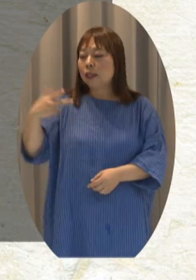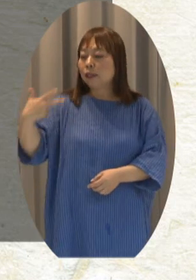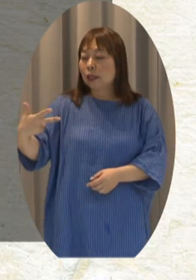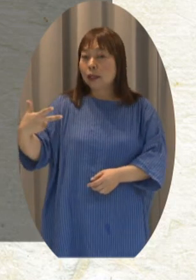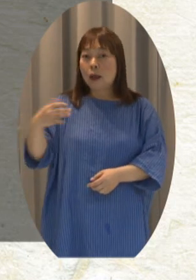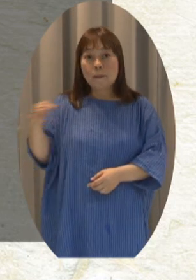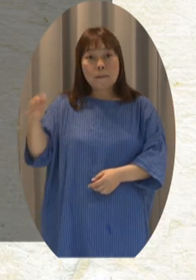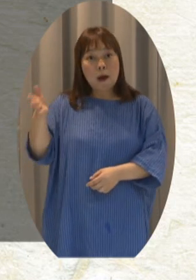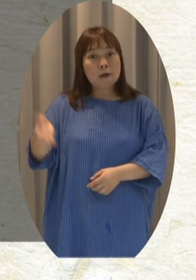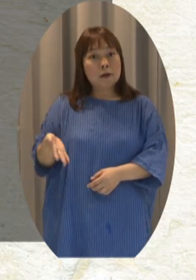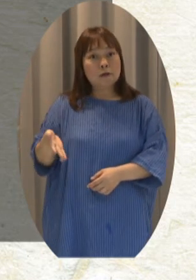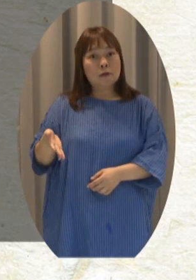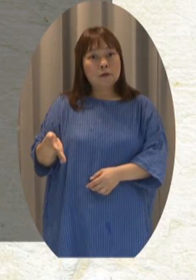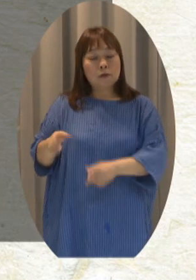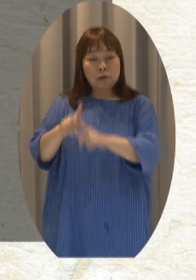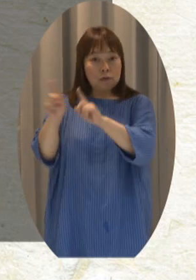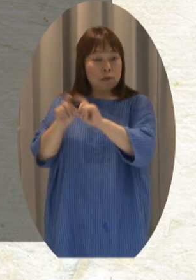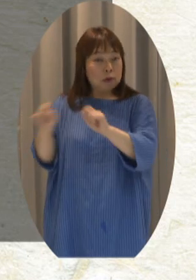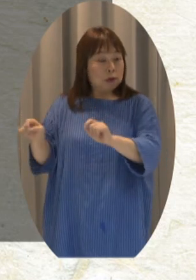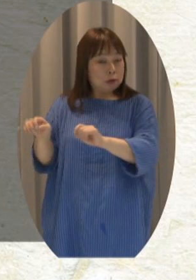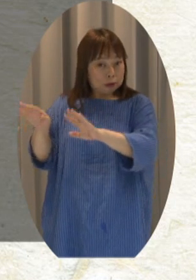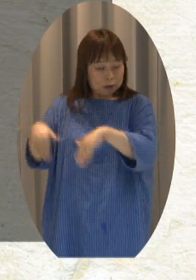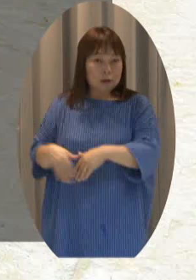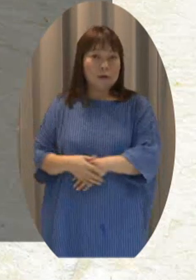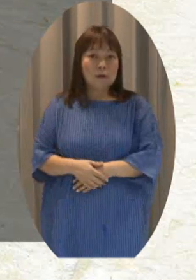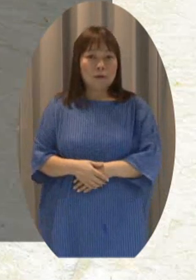14.7% という結果が出ています。